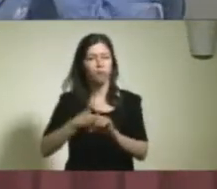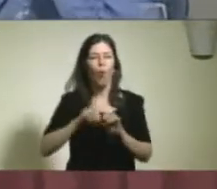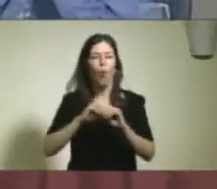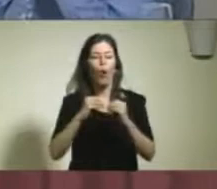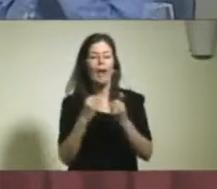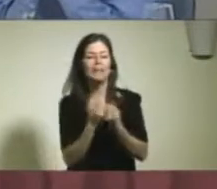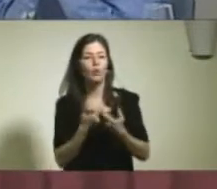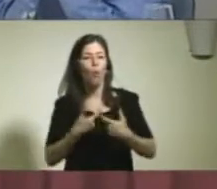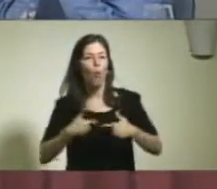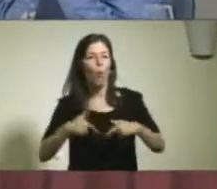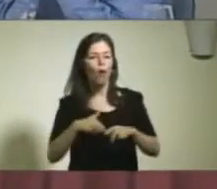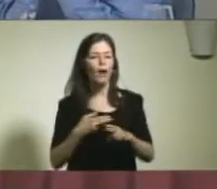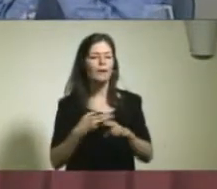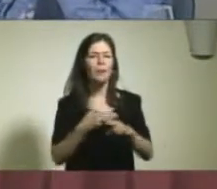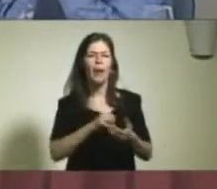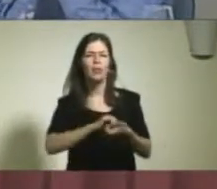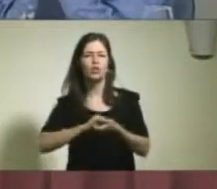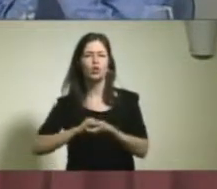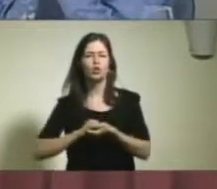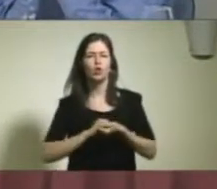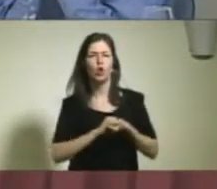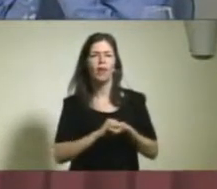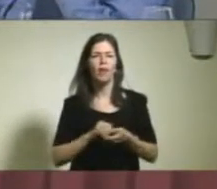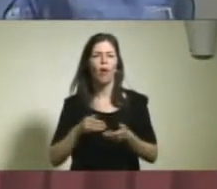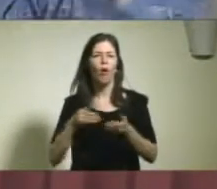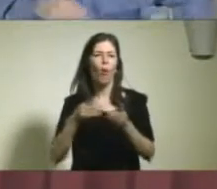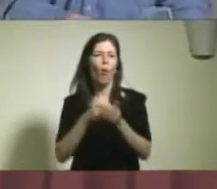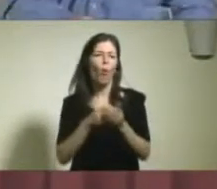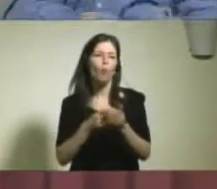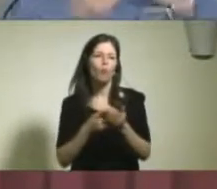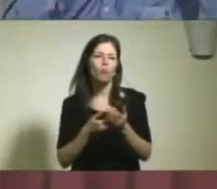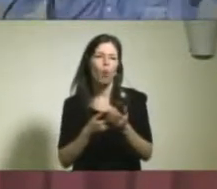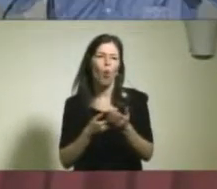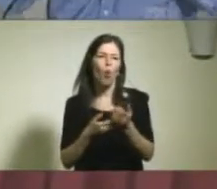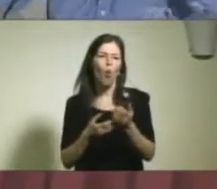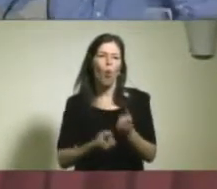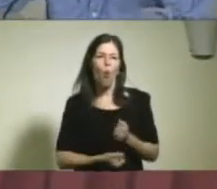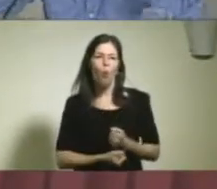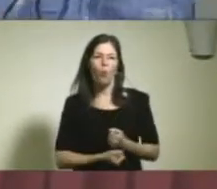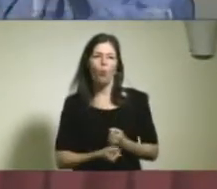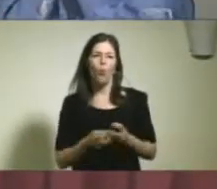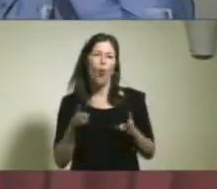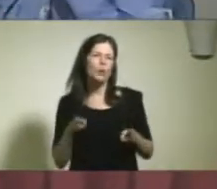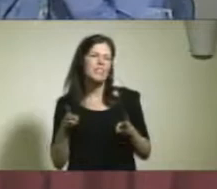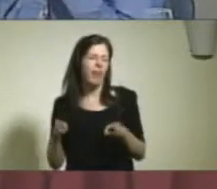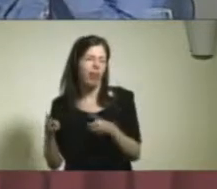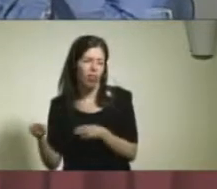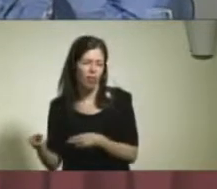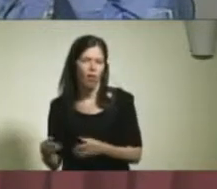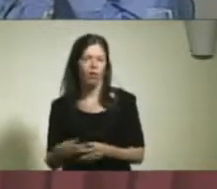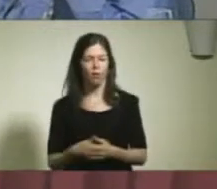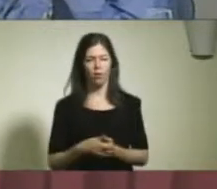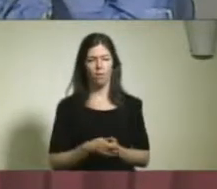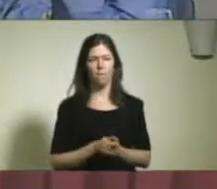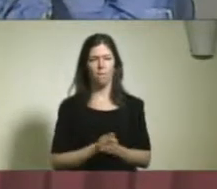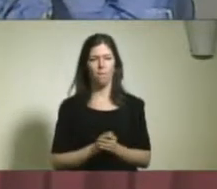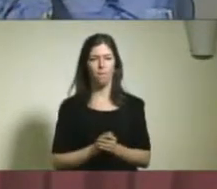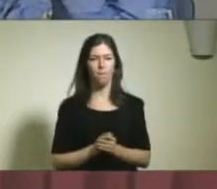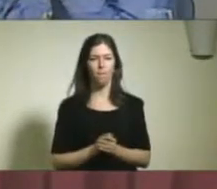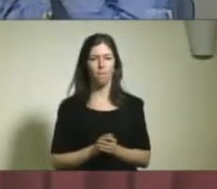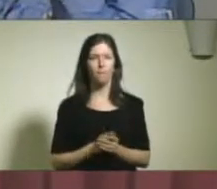qui s'appelle Solidarité contre l'austérité. Et j'ai une question pour Isabelle.